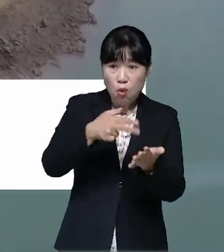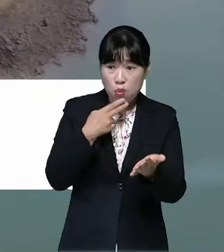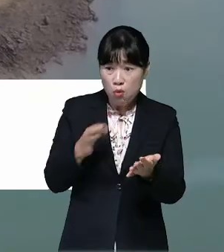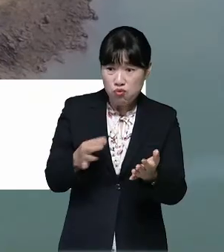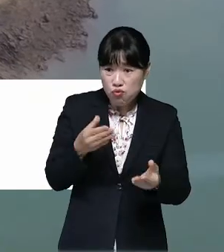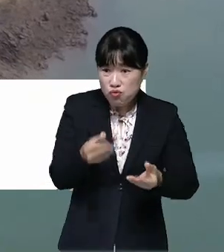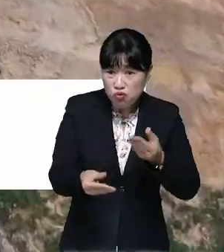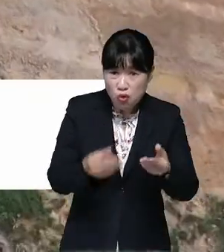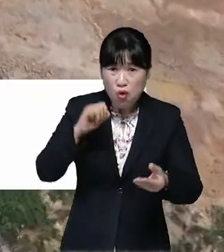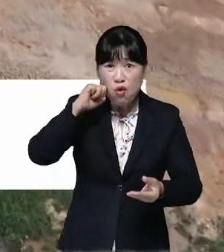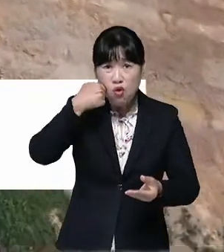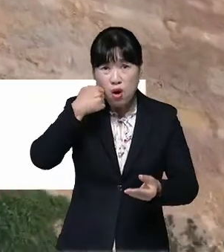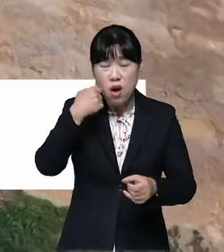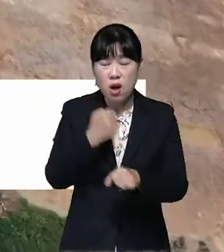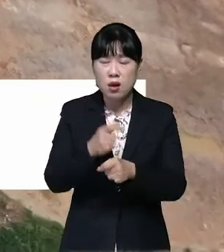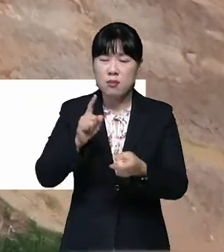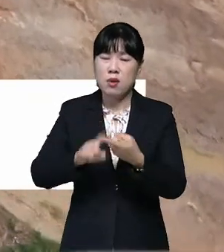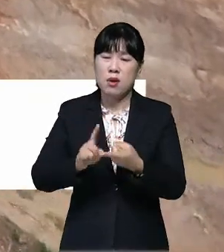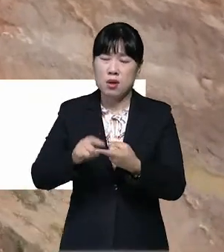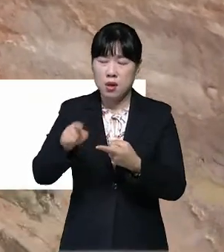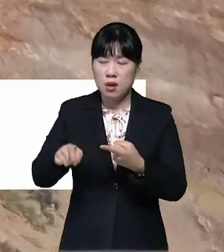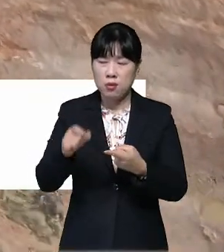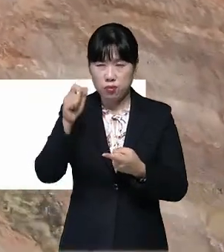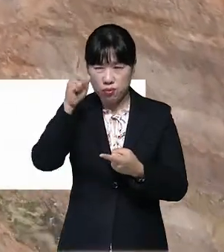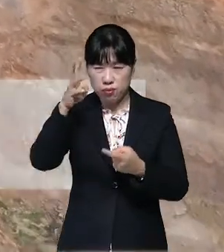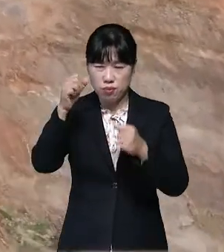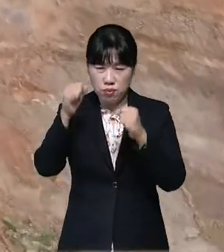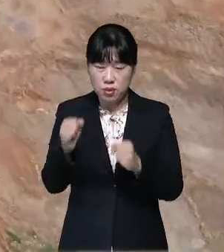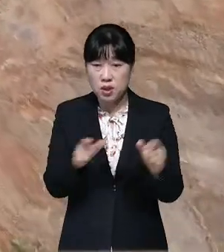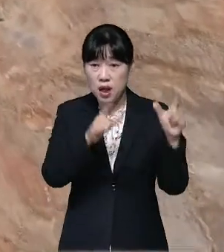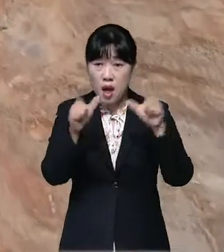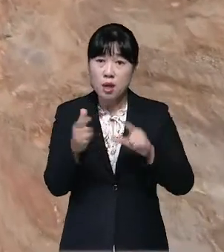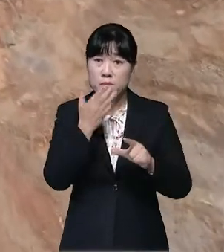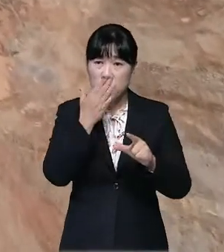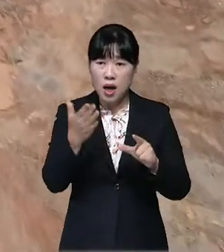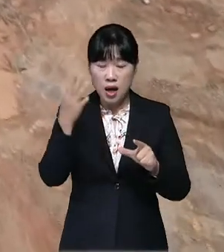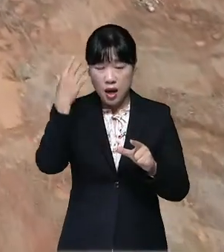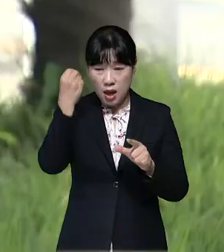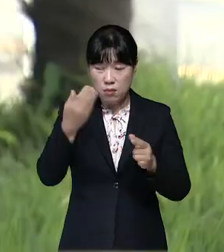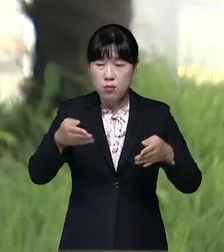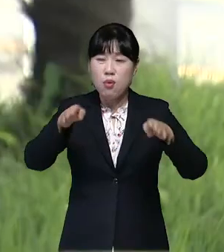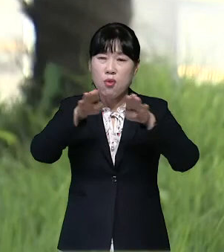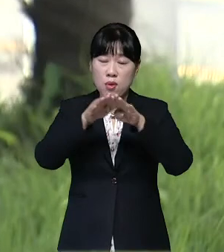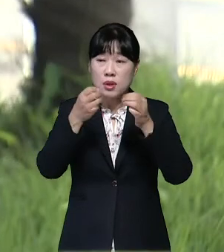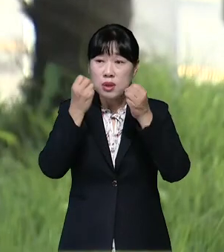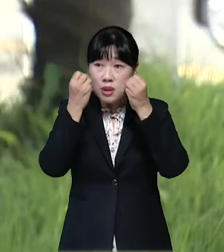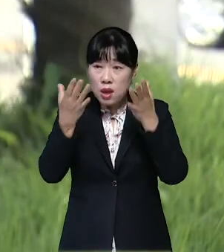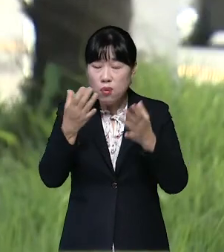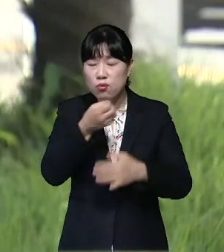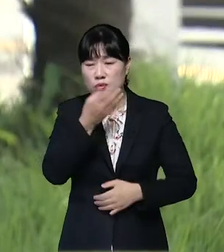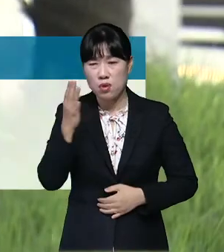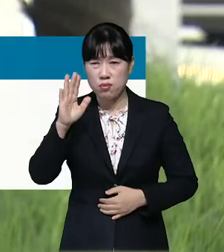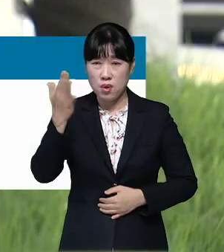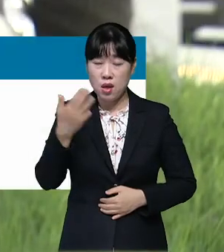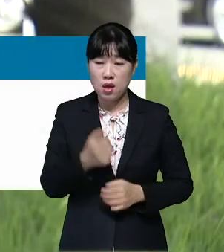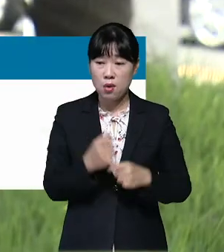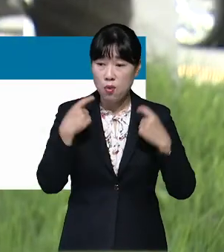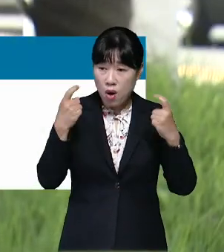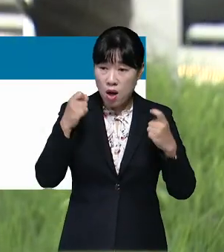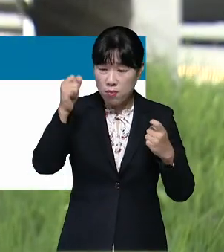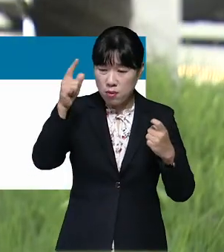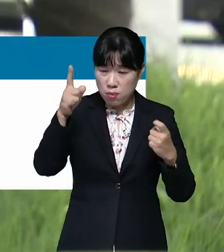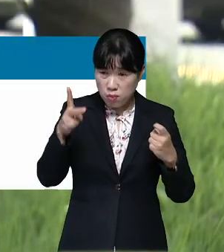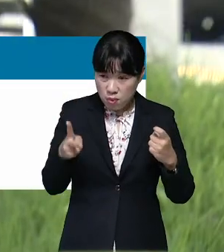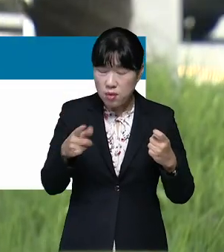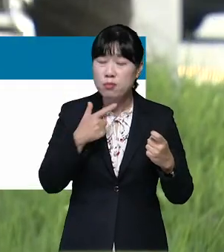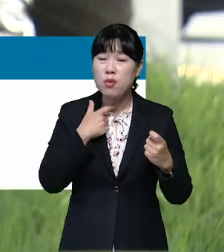불가능하고 체류형 관광시설이 새로운 관광 트렌드를 만들 수 있다는 입장입니다. 관광객이 두세 번은 다 다녀갔기 때문에